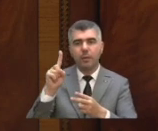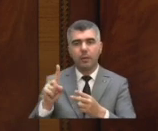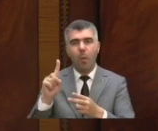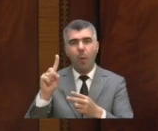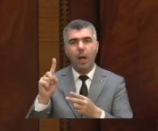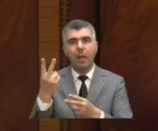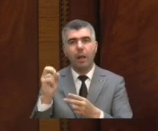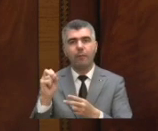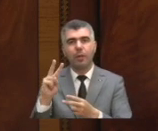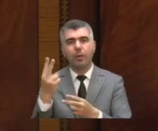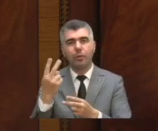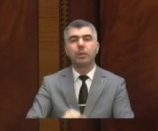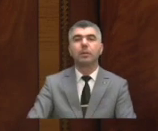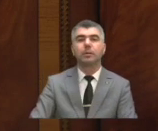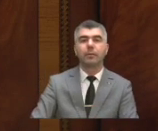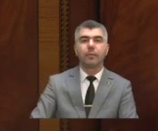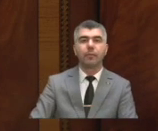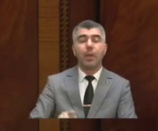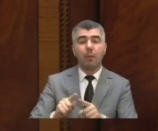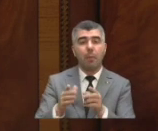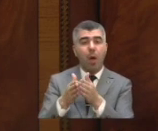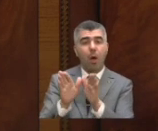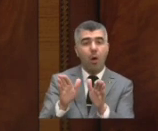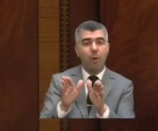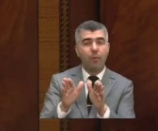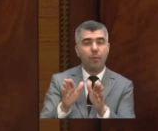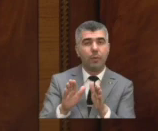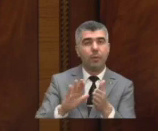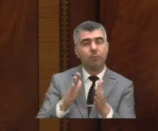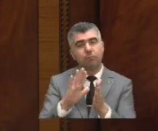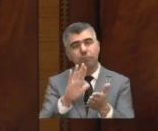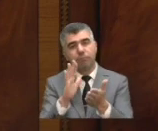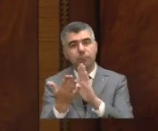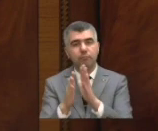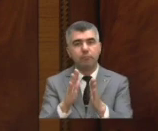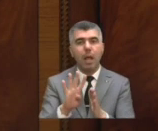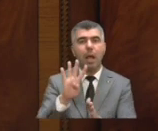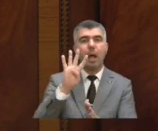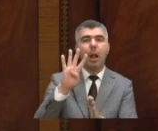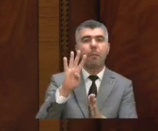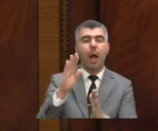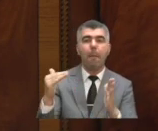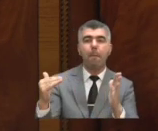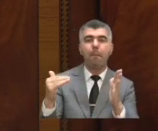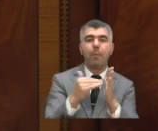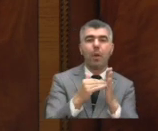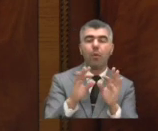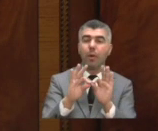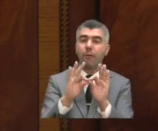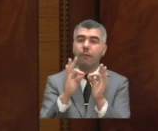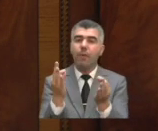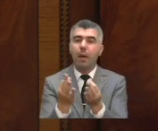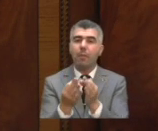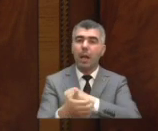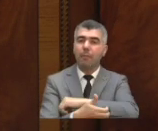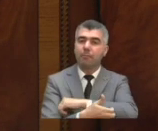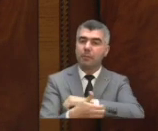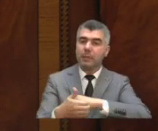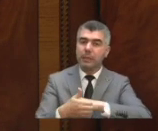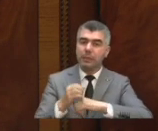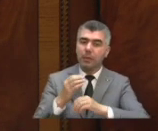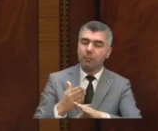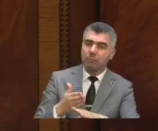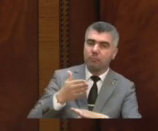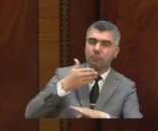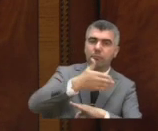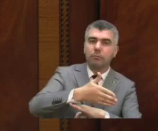2022 وهو ما فتح الباب امام حوالي 4 ملايين اسره فقيره للولوج الى